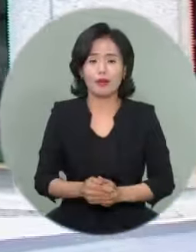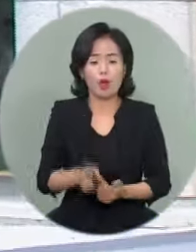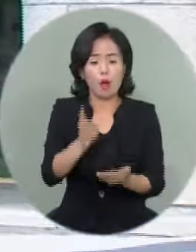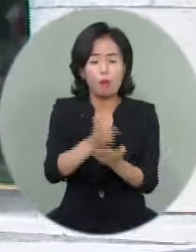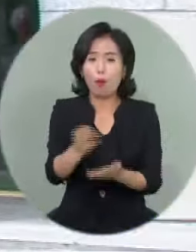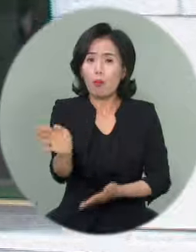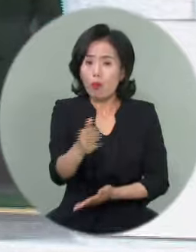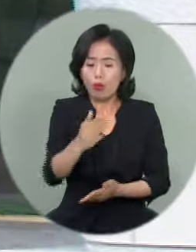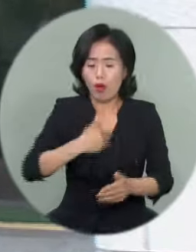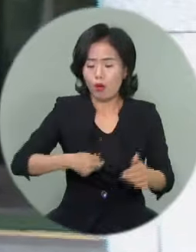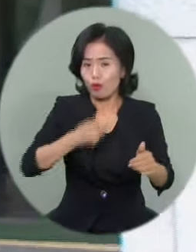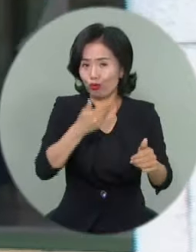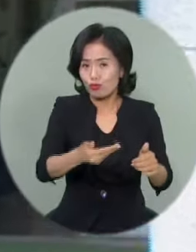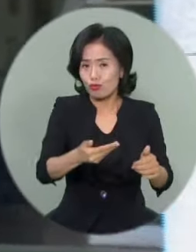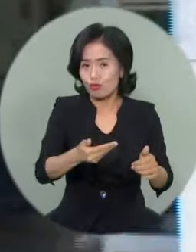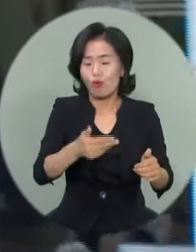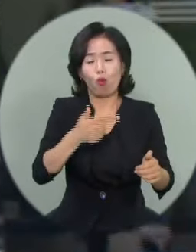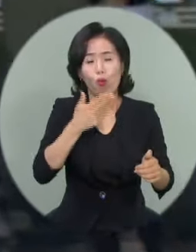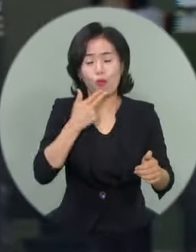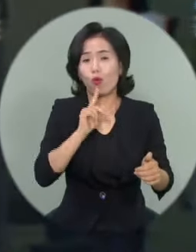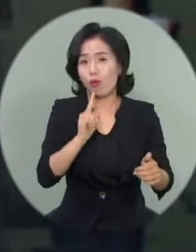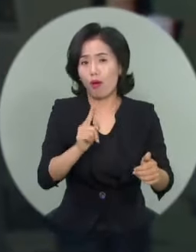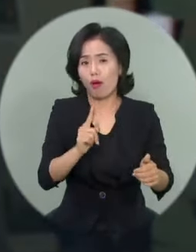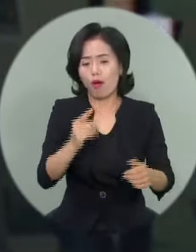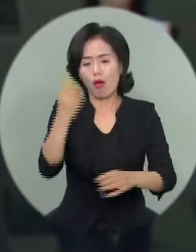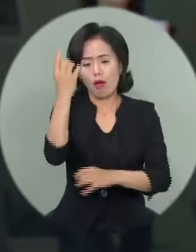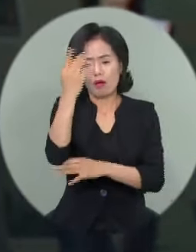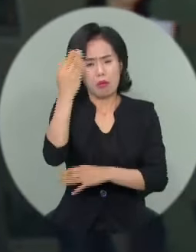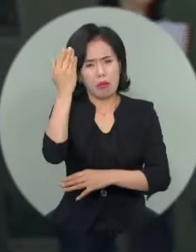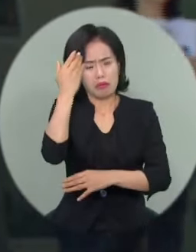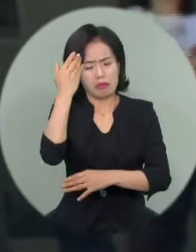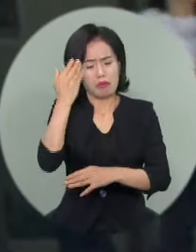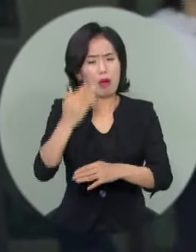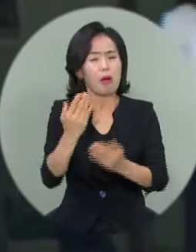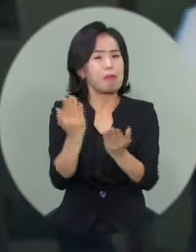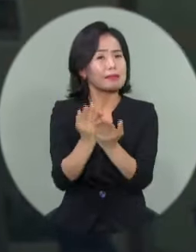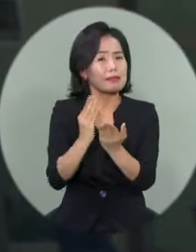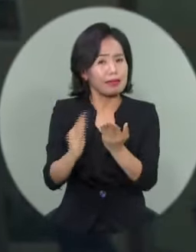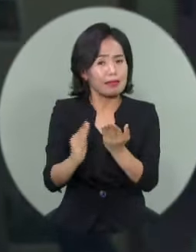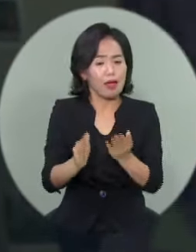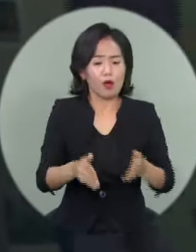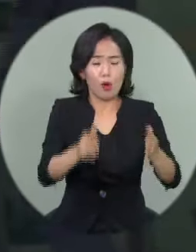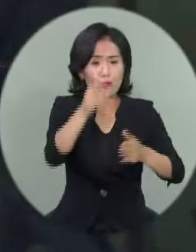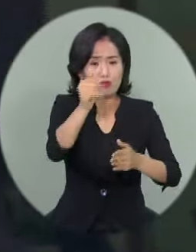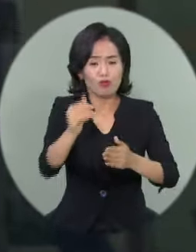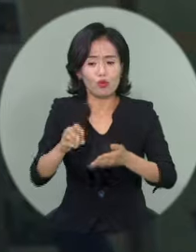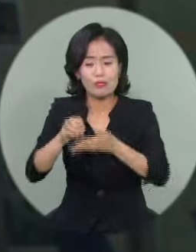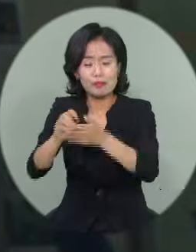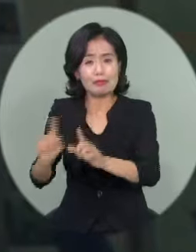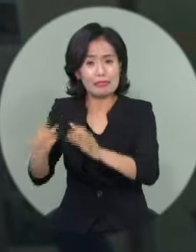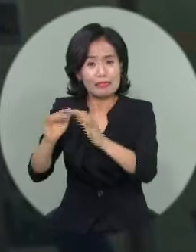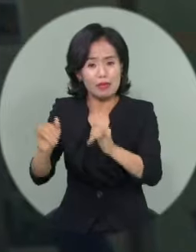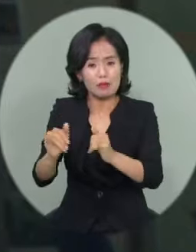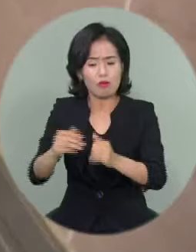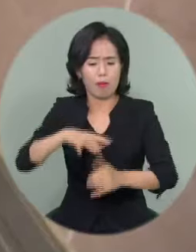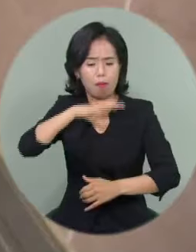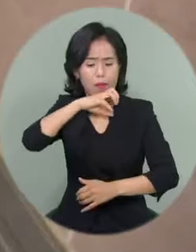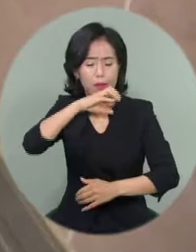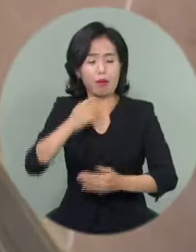규정이 없어 알리지 않았다고도 해명했는데 상식과 맞지 않는 해명에 건물주 세입자는 분통을 터트리고